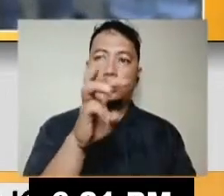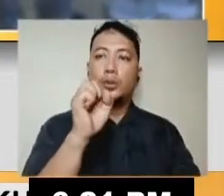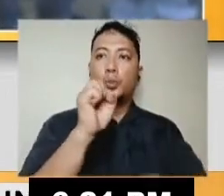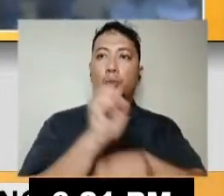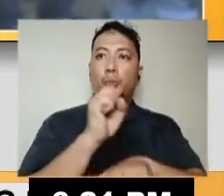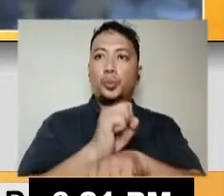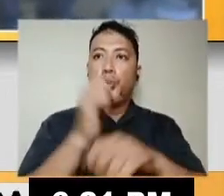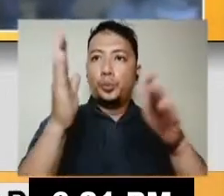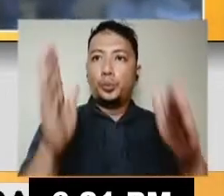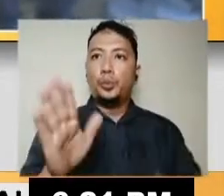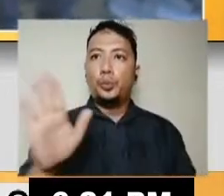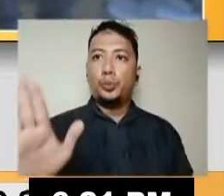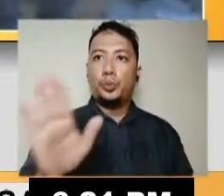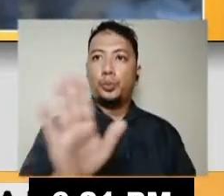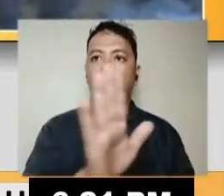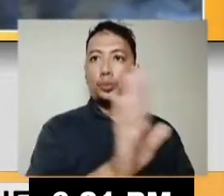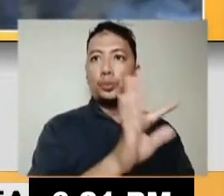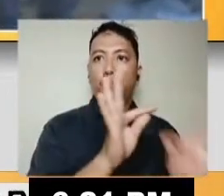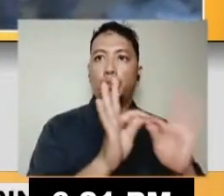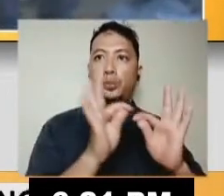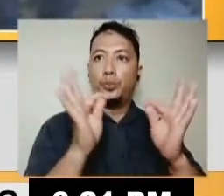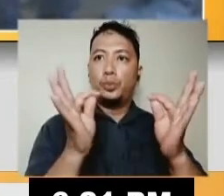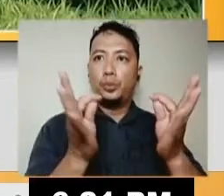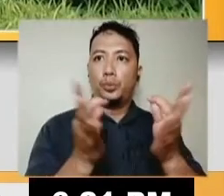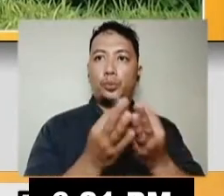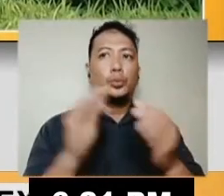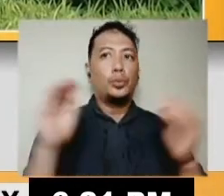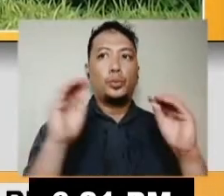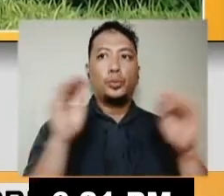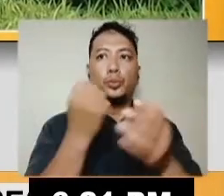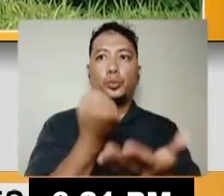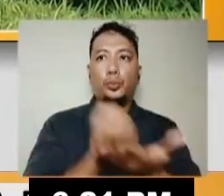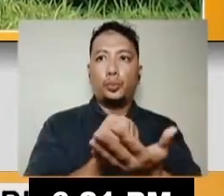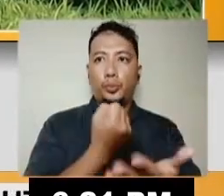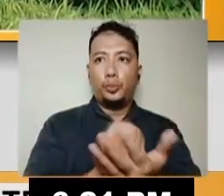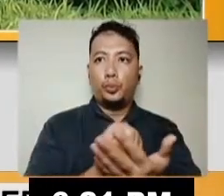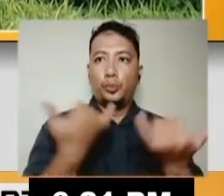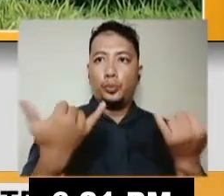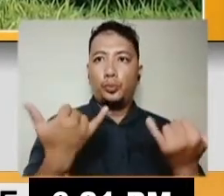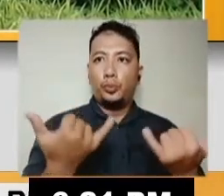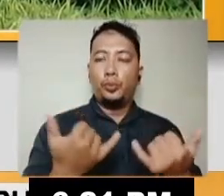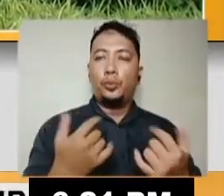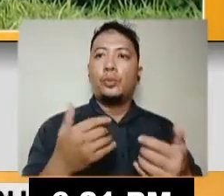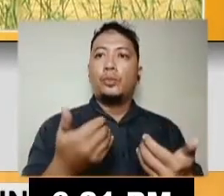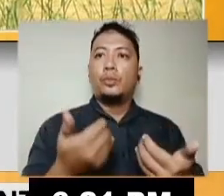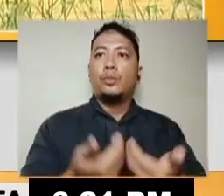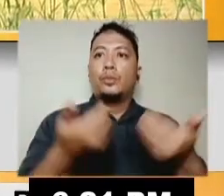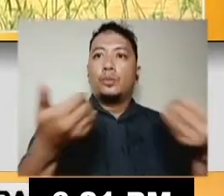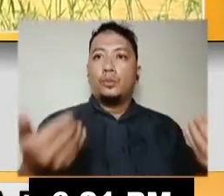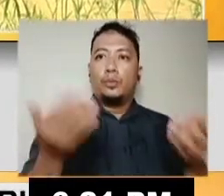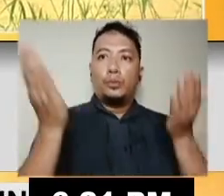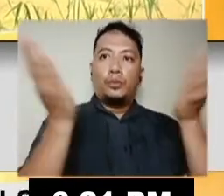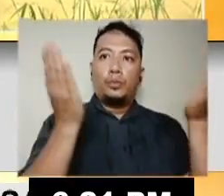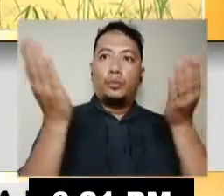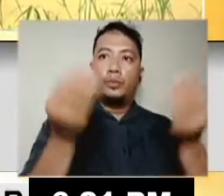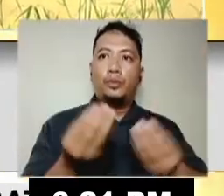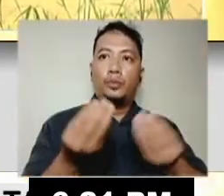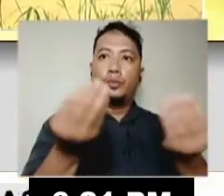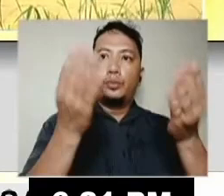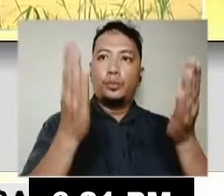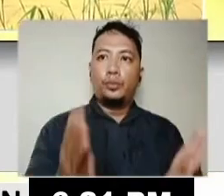families ay walang kita ngayon. Bukod po yan sa mga service provider like yung nagsusupply ng